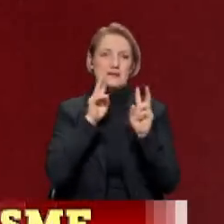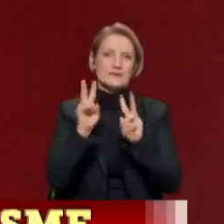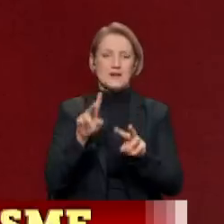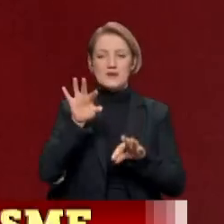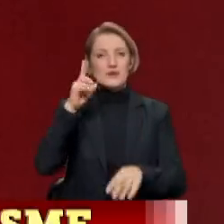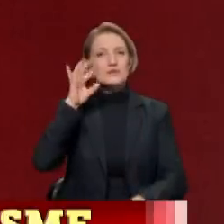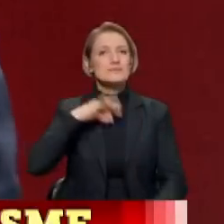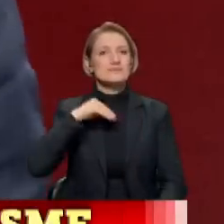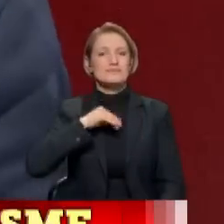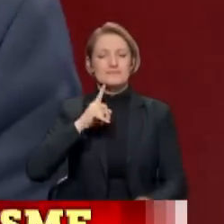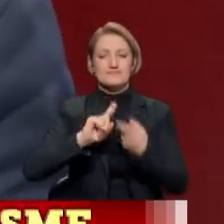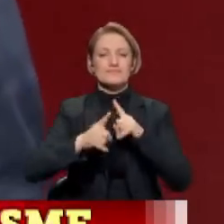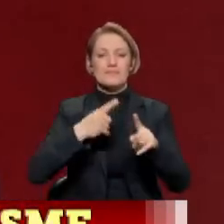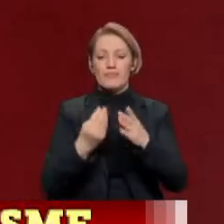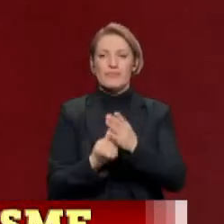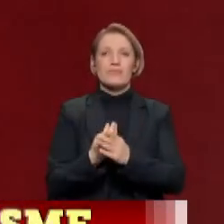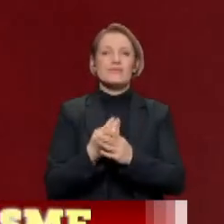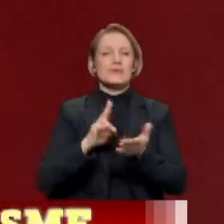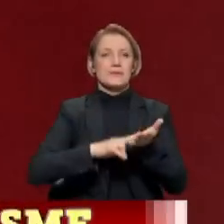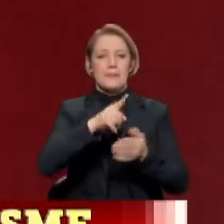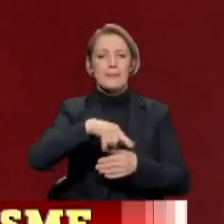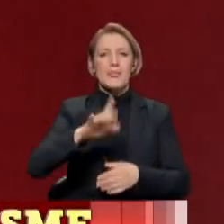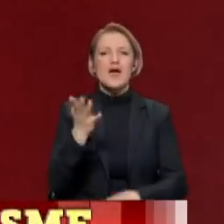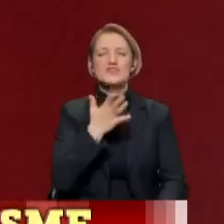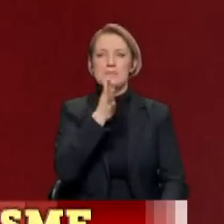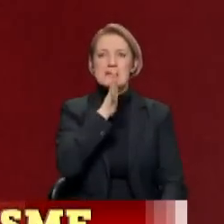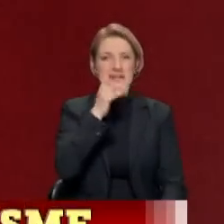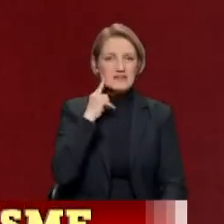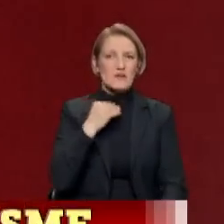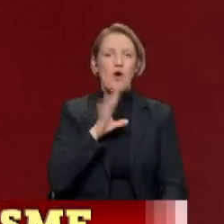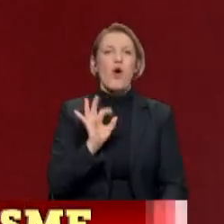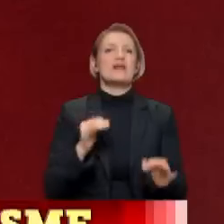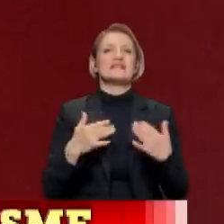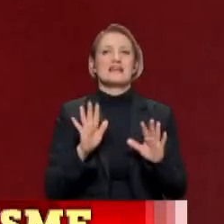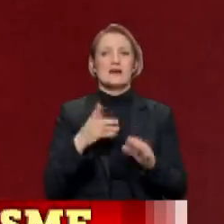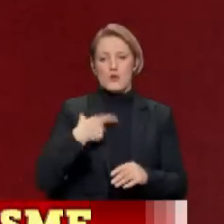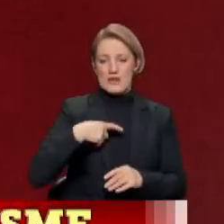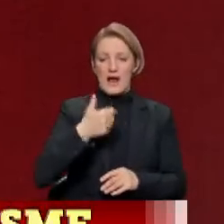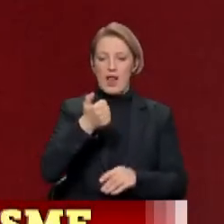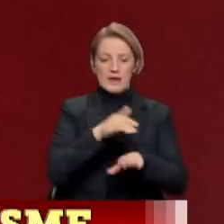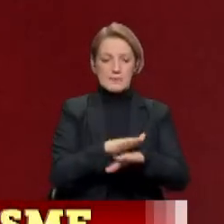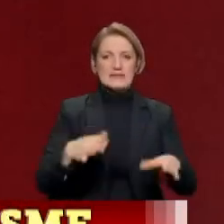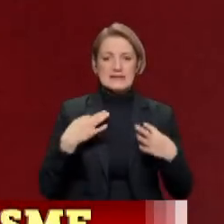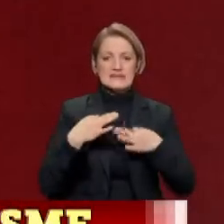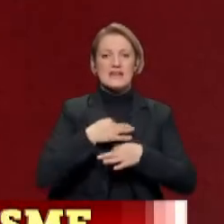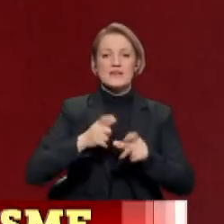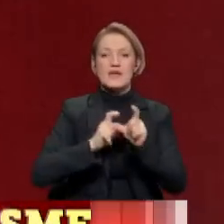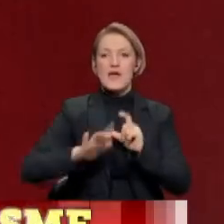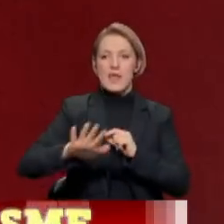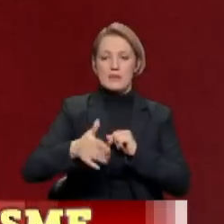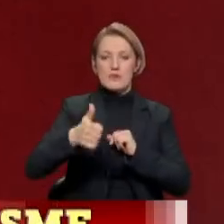şöyle zannedilir. Siyasi parti kurmayları her şeyi bilir falan zannedilir. Çok öyle değildir. Özellikle altılı masada sayın genel